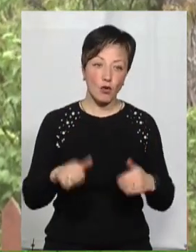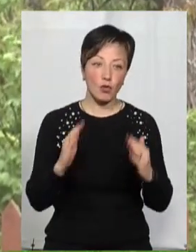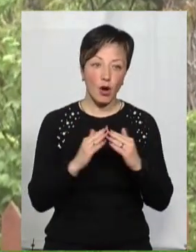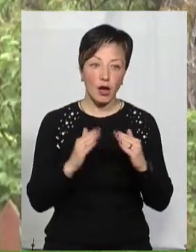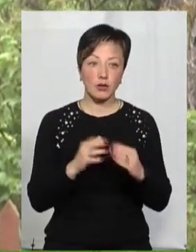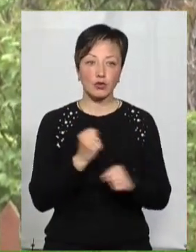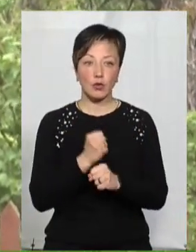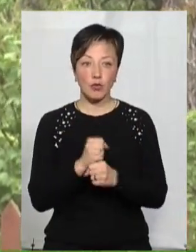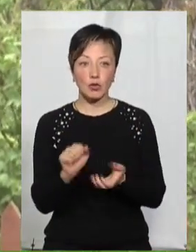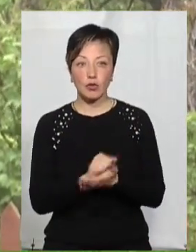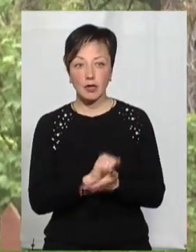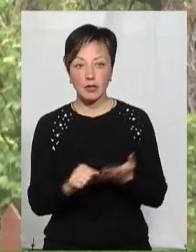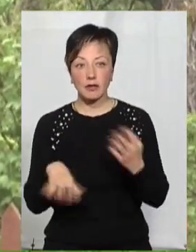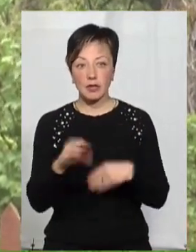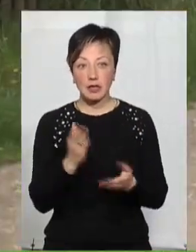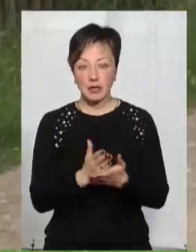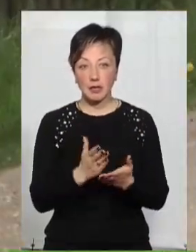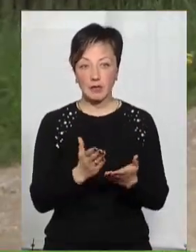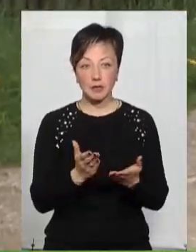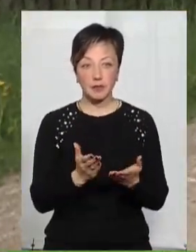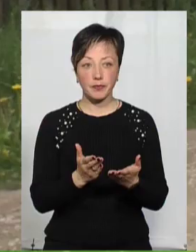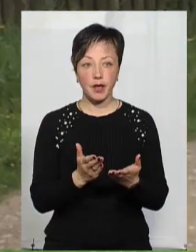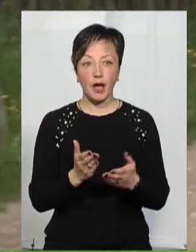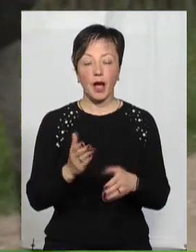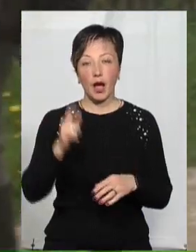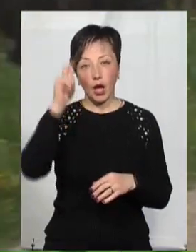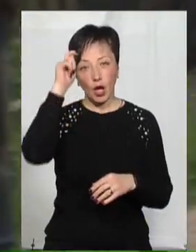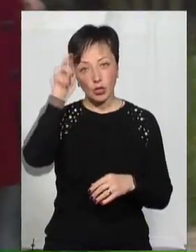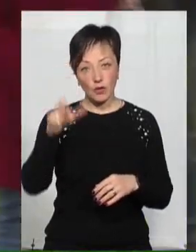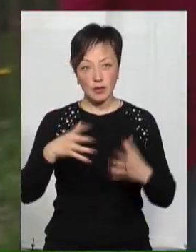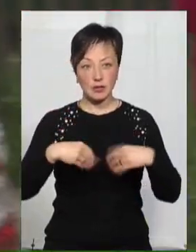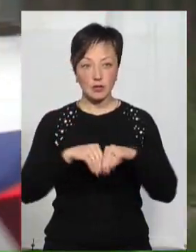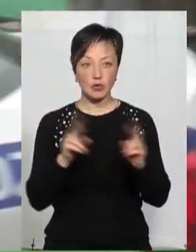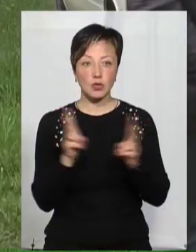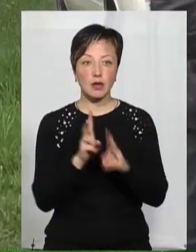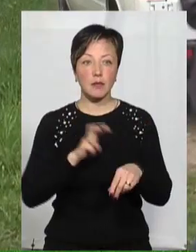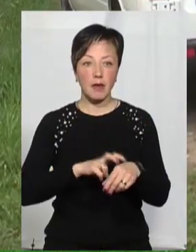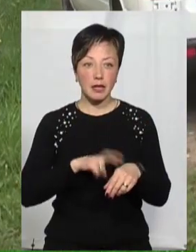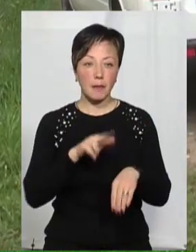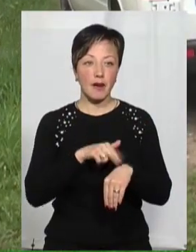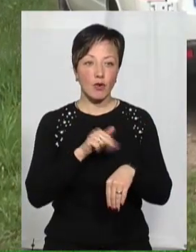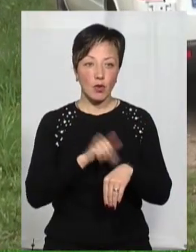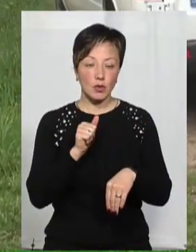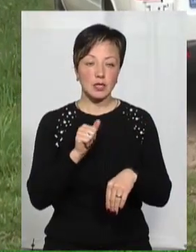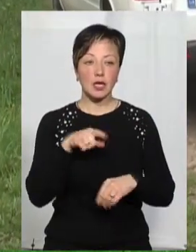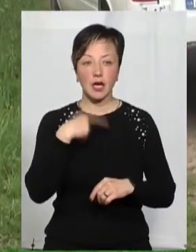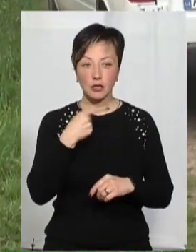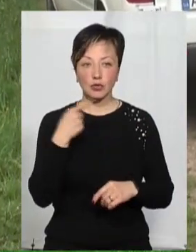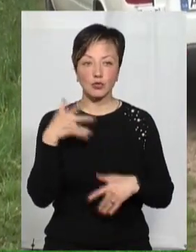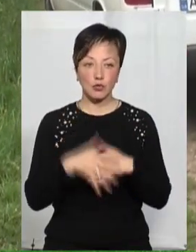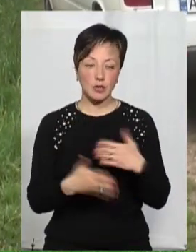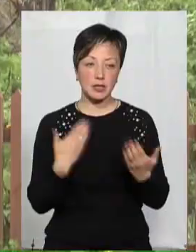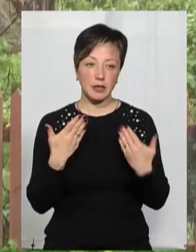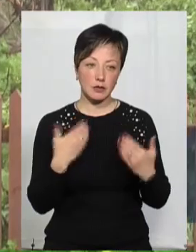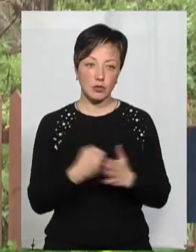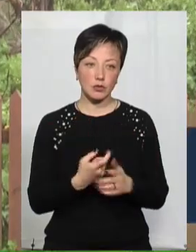зроблю документи, все є, але треба переписати. Чоловіка з родиною на Хмельниччині зустріли медики та правоохоронці. Петро каже, з розумінням до цього